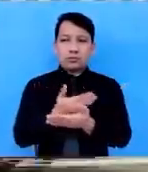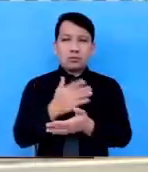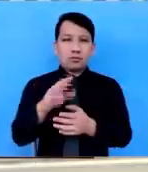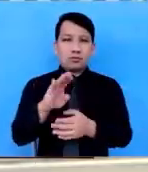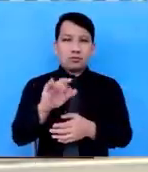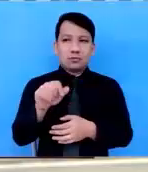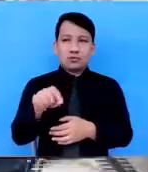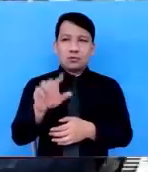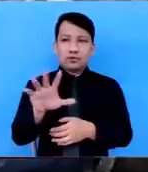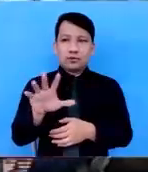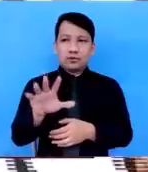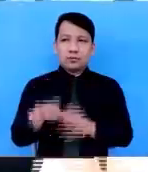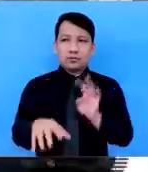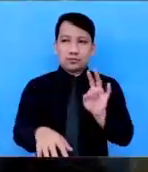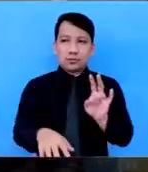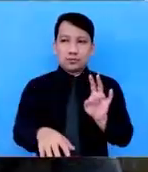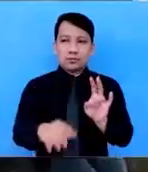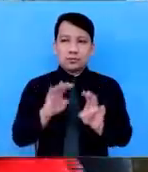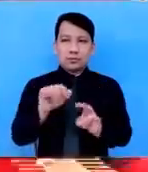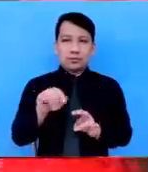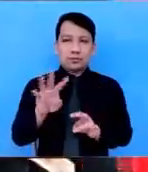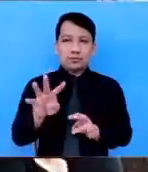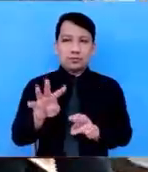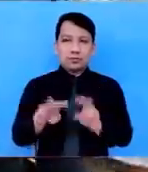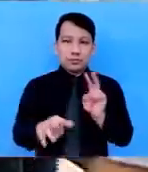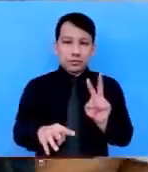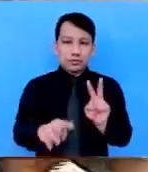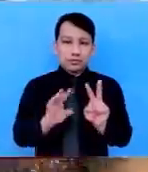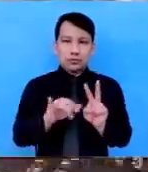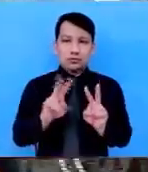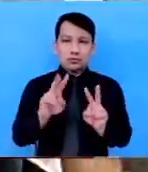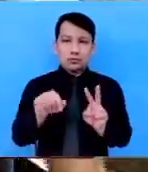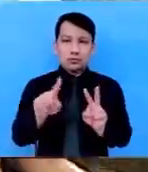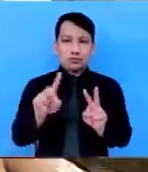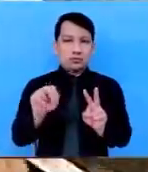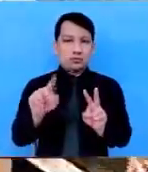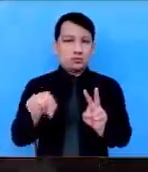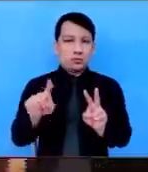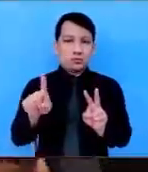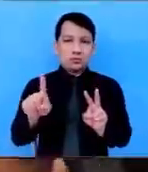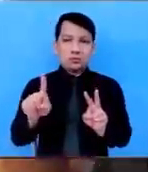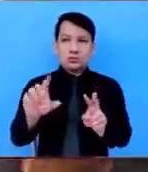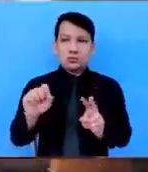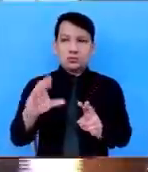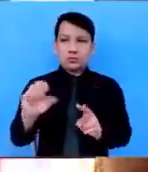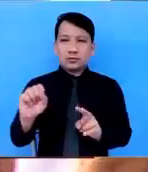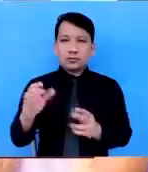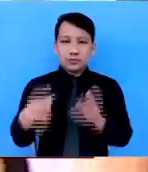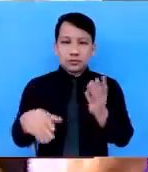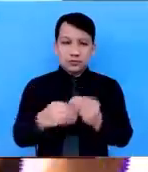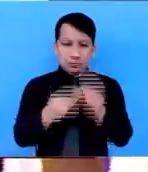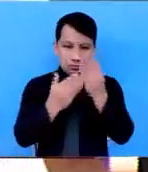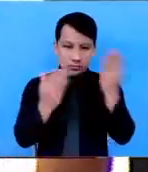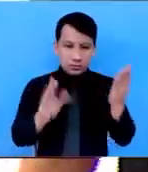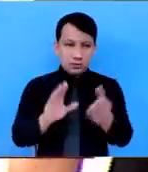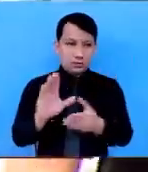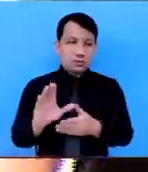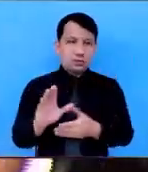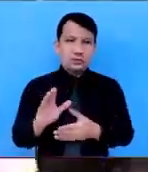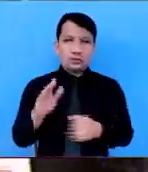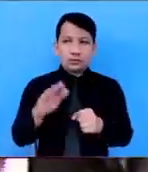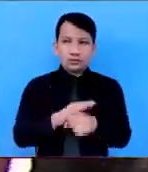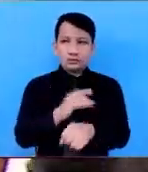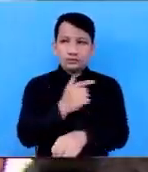BA.5, 7 ang BA.4 at 2 ang BA.2.12.1 cases. Karamihan naman sa mga yan, fully vaccinated